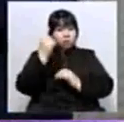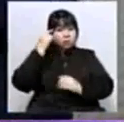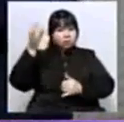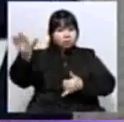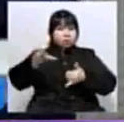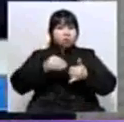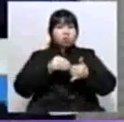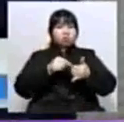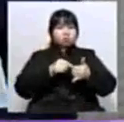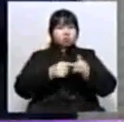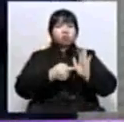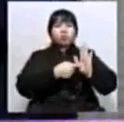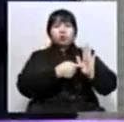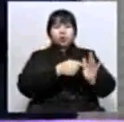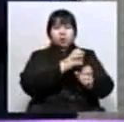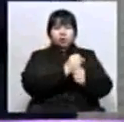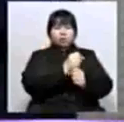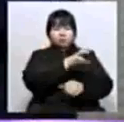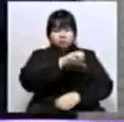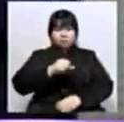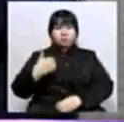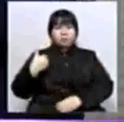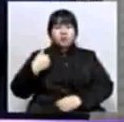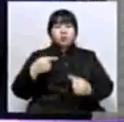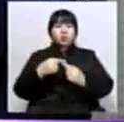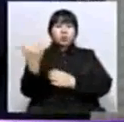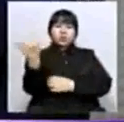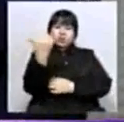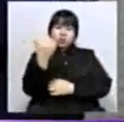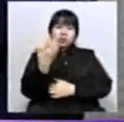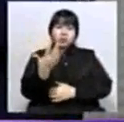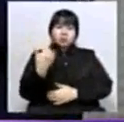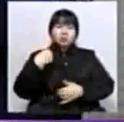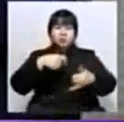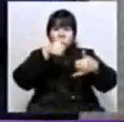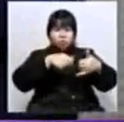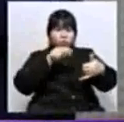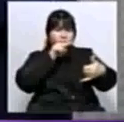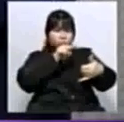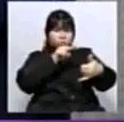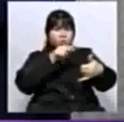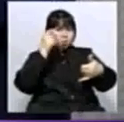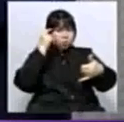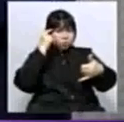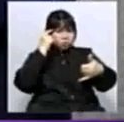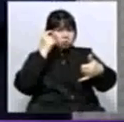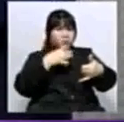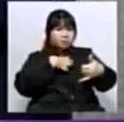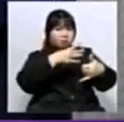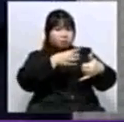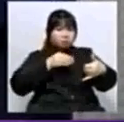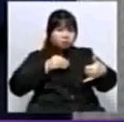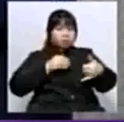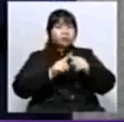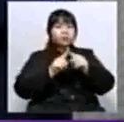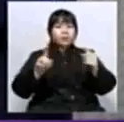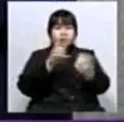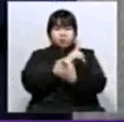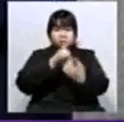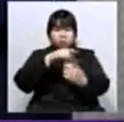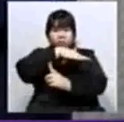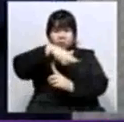บบและหยิบยกความรุนแรงมาใช้ไม่ว่าจะผ่านสื่อหรือผ่านบุคคลที่มีอิทธิพลต่อชีวิตของเขาก็ตามแต่สังคมแวด